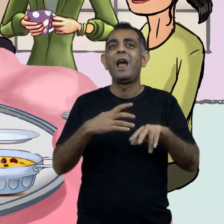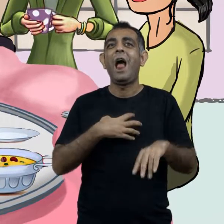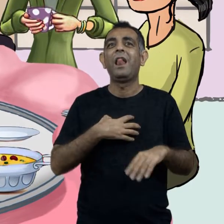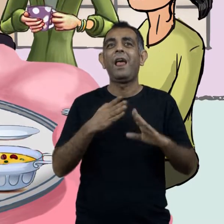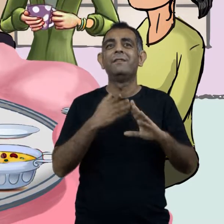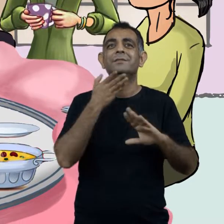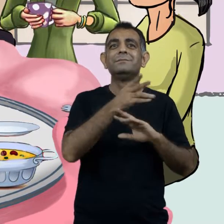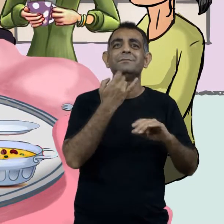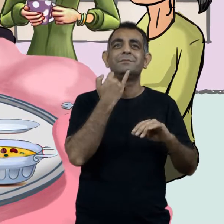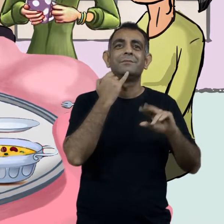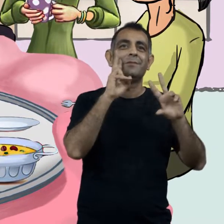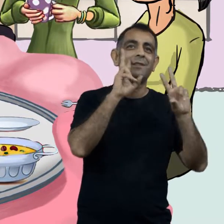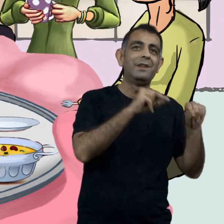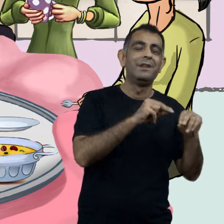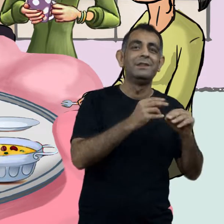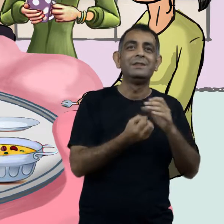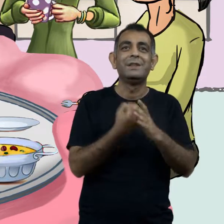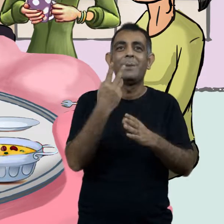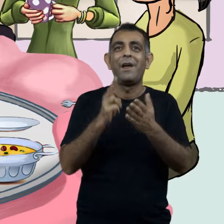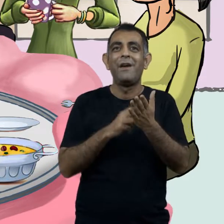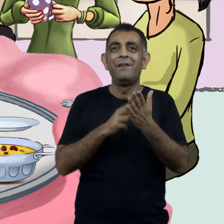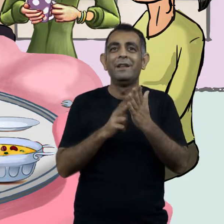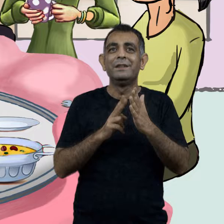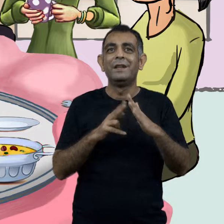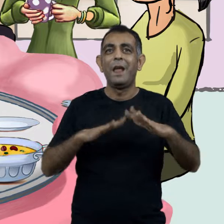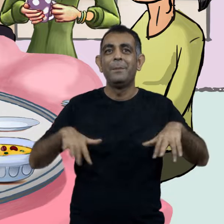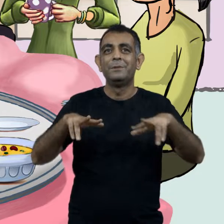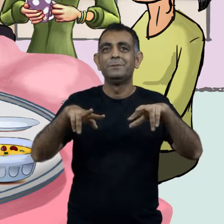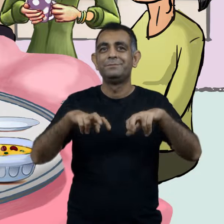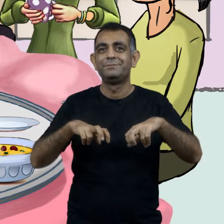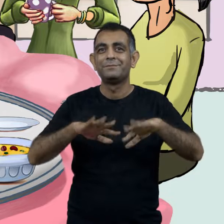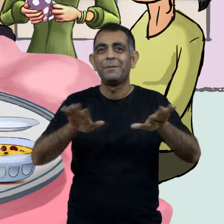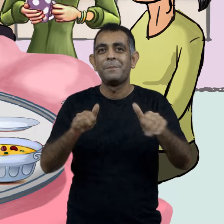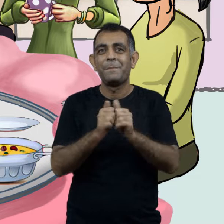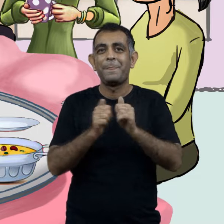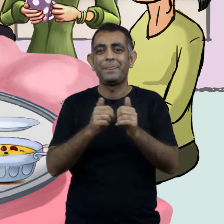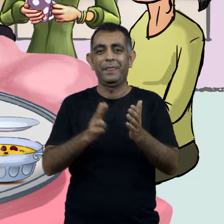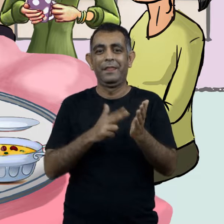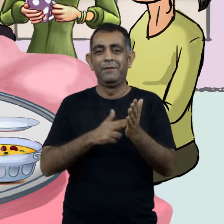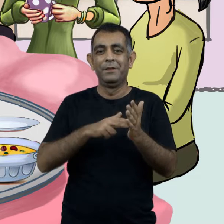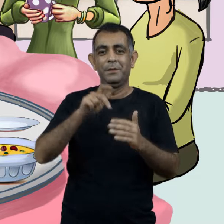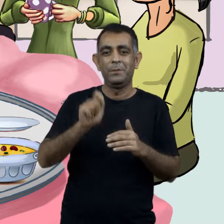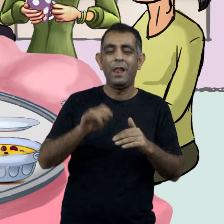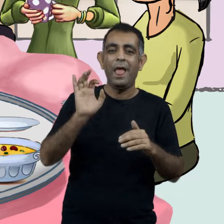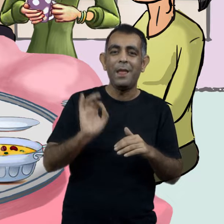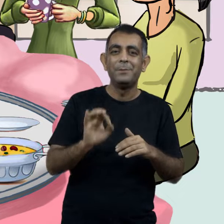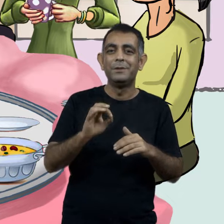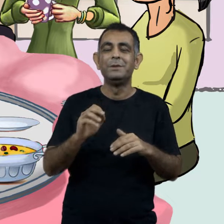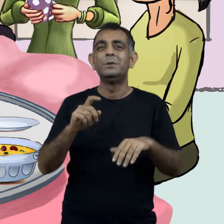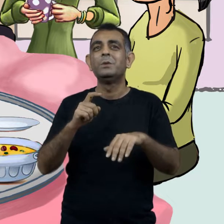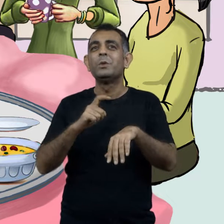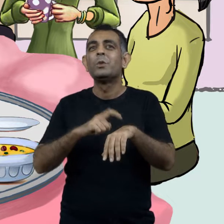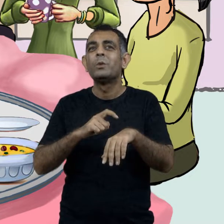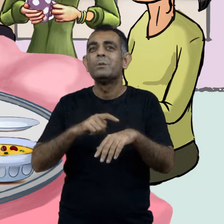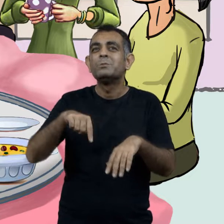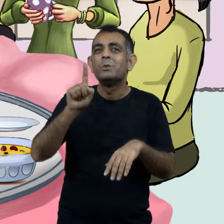evinde kalmışlardı. Sabah olduğunda kahvaltı için sofraya oturdular. Hep birlikte hem kahvaltı ediyor